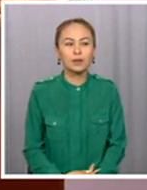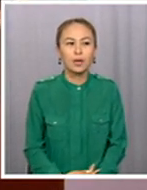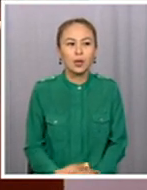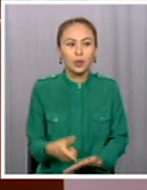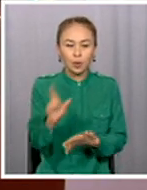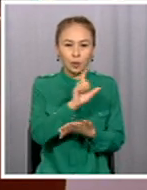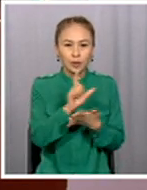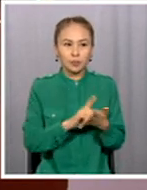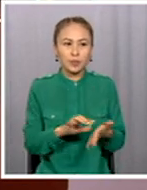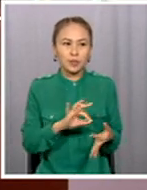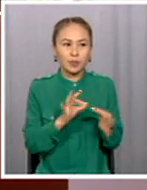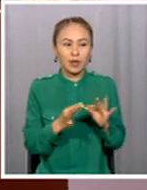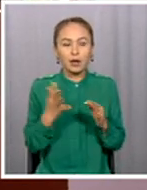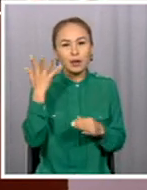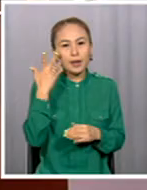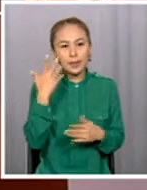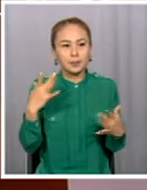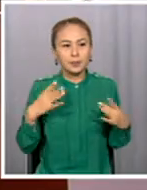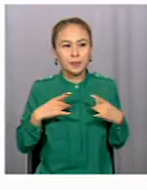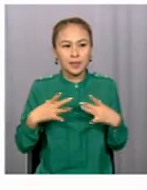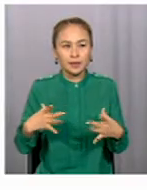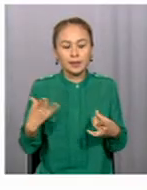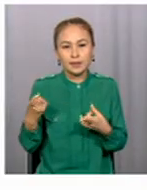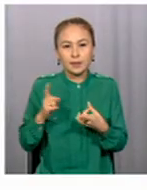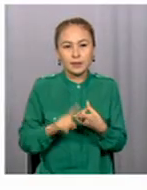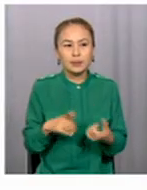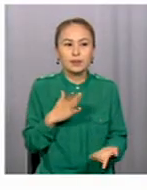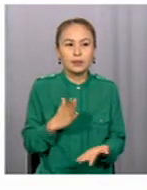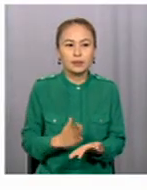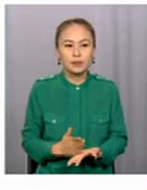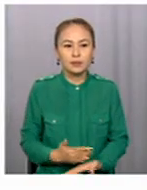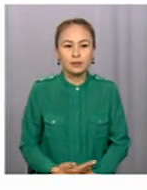Өлең мазмұны қай мерекеге сәйкес келеді?